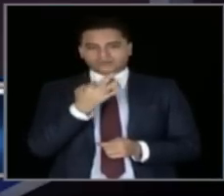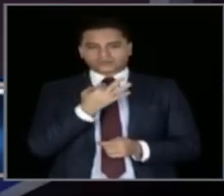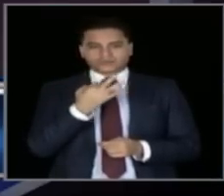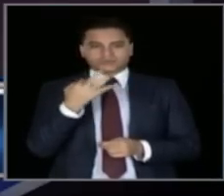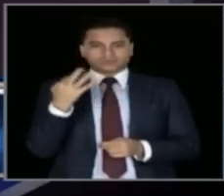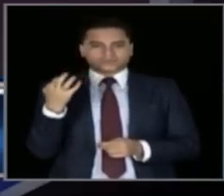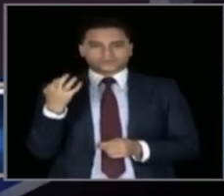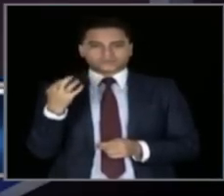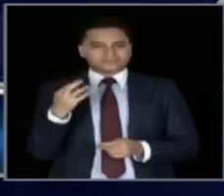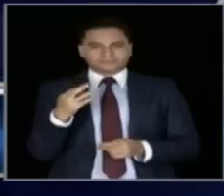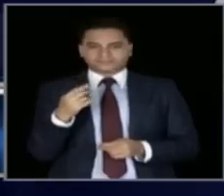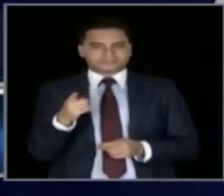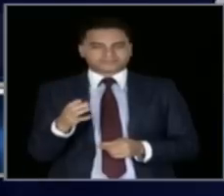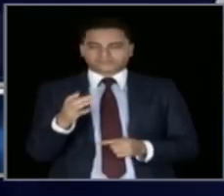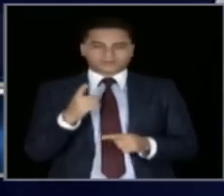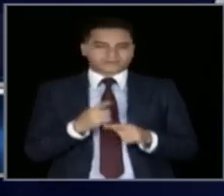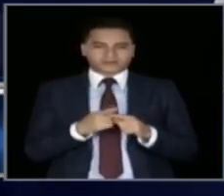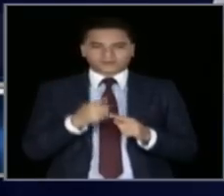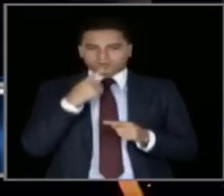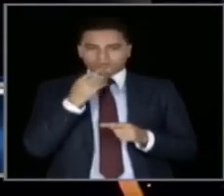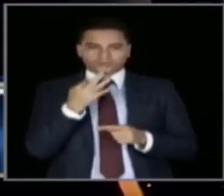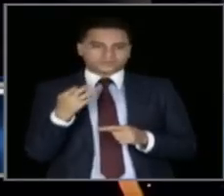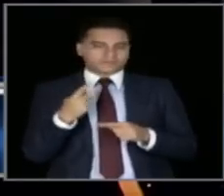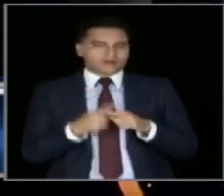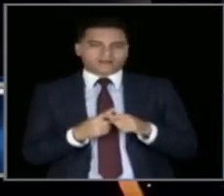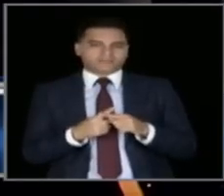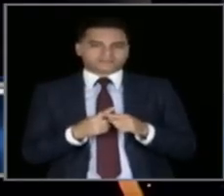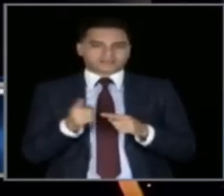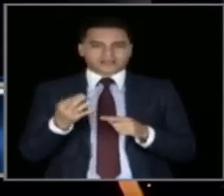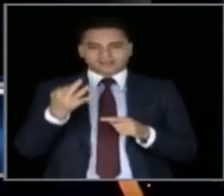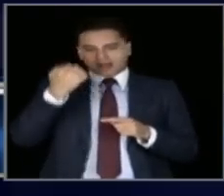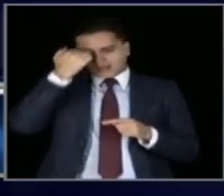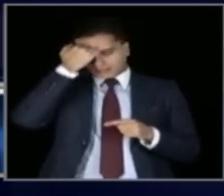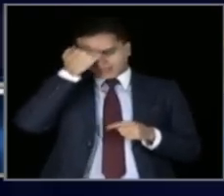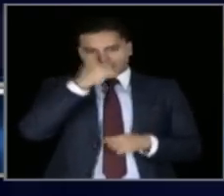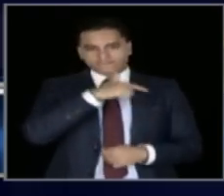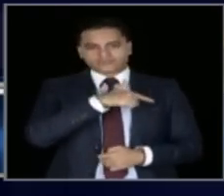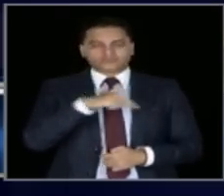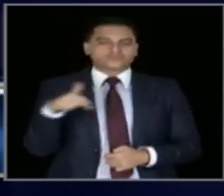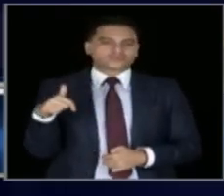300. لا غلط، خلاص. أما دام قلت 300 يبقى غلط، هي